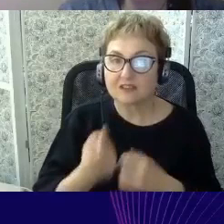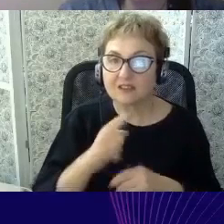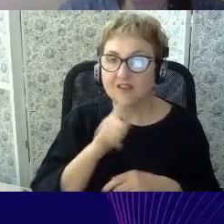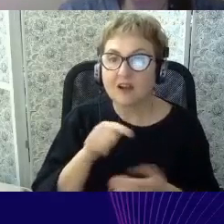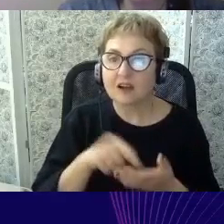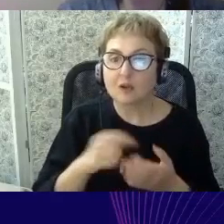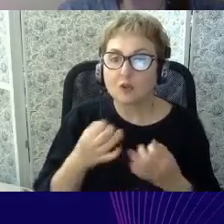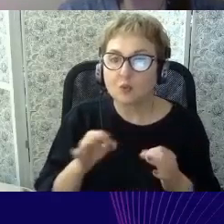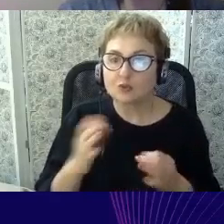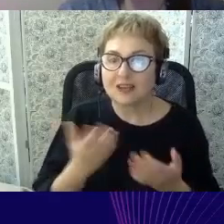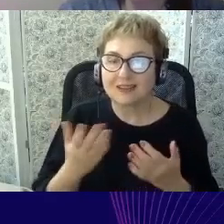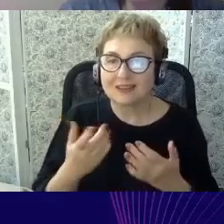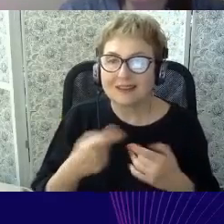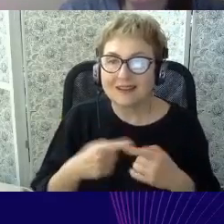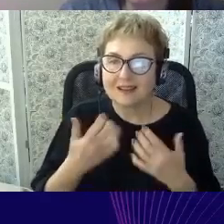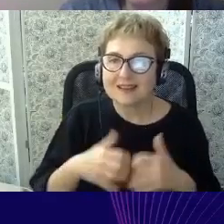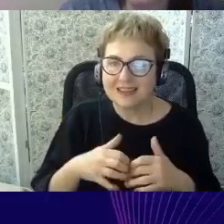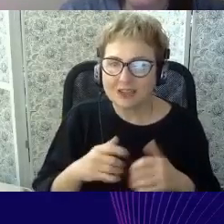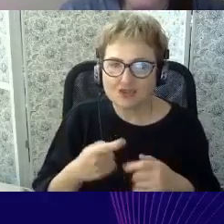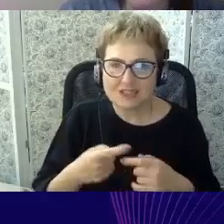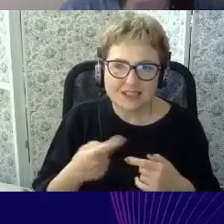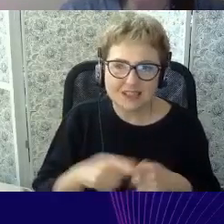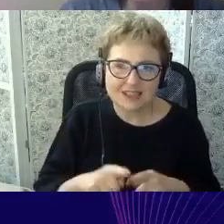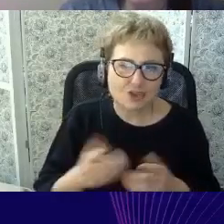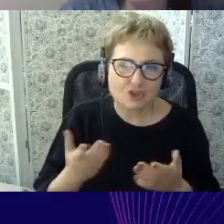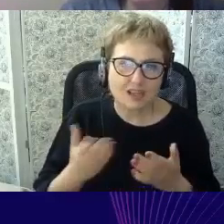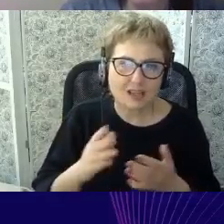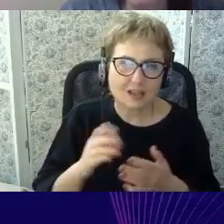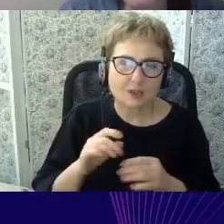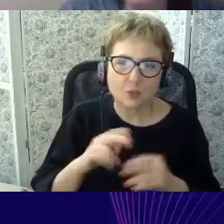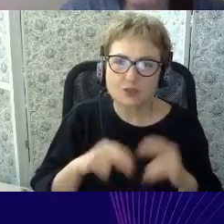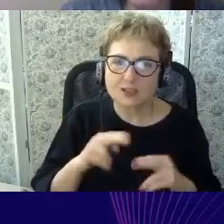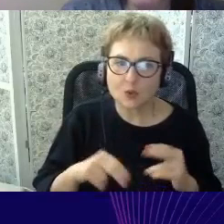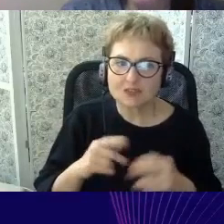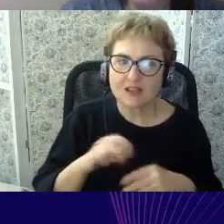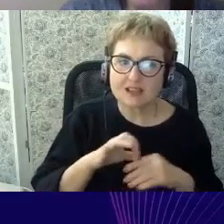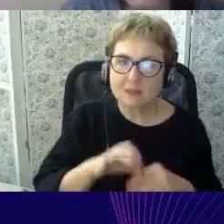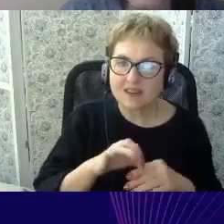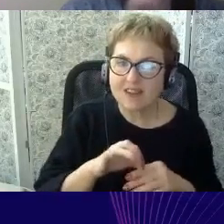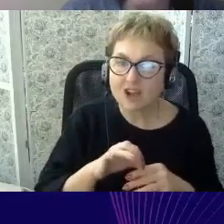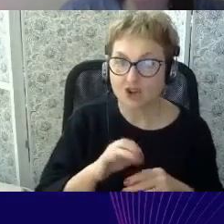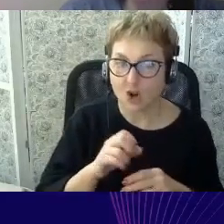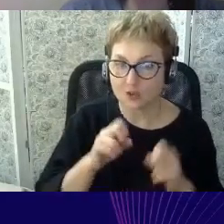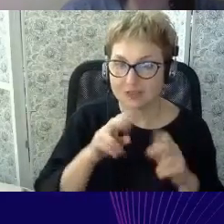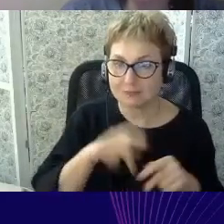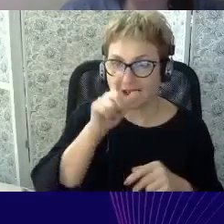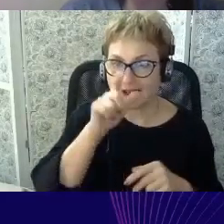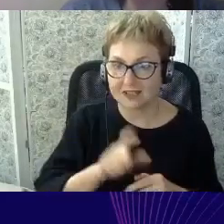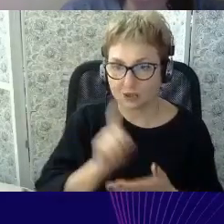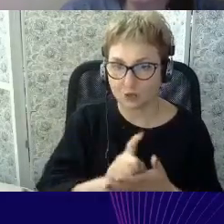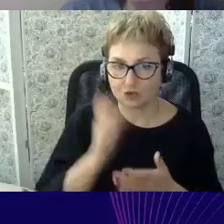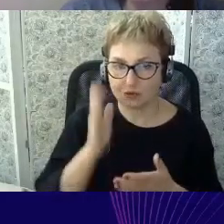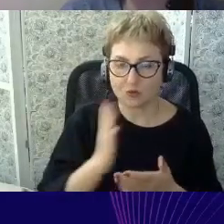допусках к работе с какими-то техническими устройствами. И сопровождающий специалист в том числе должен